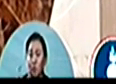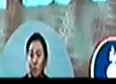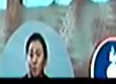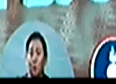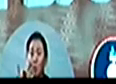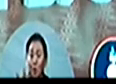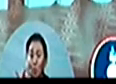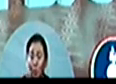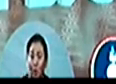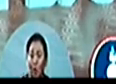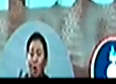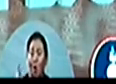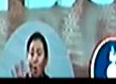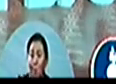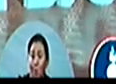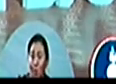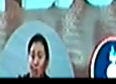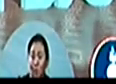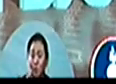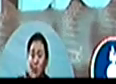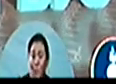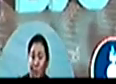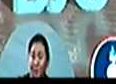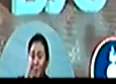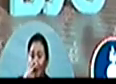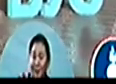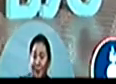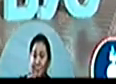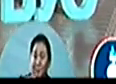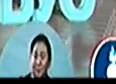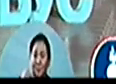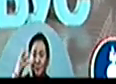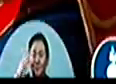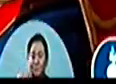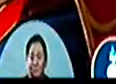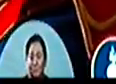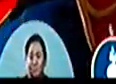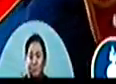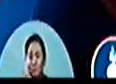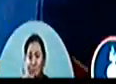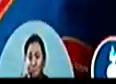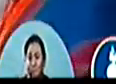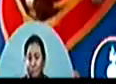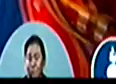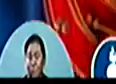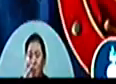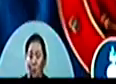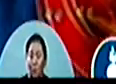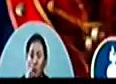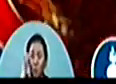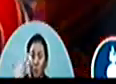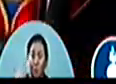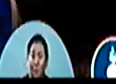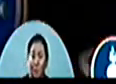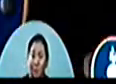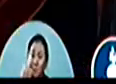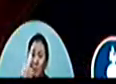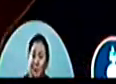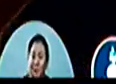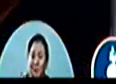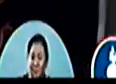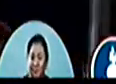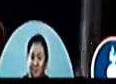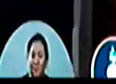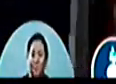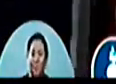хийнэ. Шүүгч, прокурор, өмгөөлөгчийн мэргэжлийн үйл ажиллагааг хараат бус бие даасан байдлаар явуулах хууль эрх зүйн болон зохион байгуулалтын